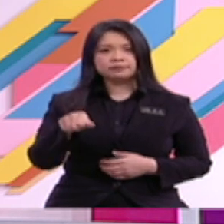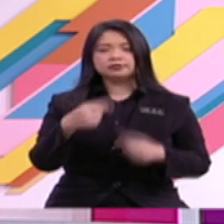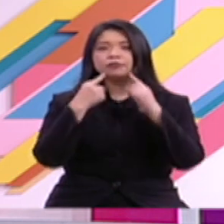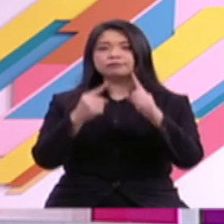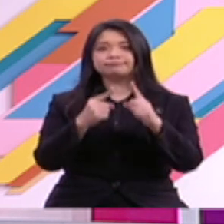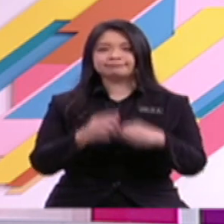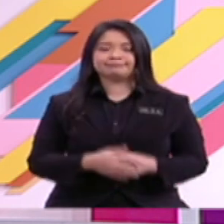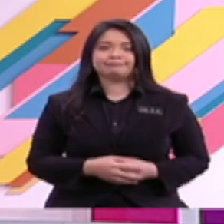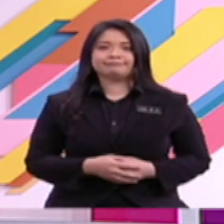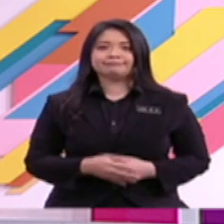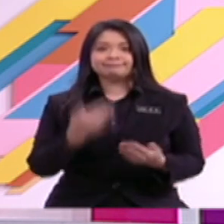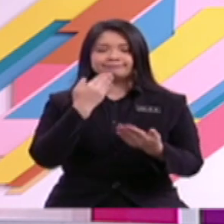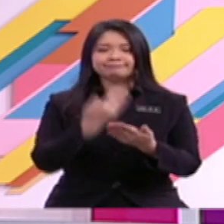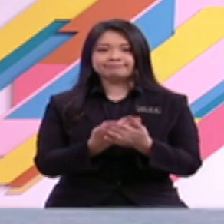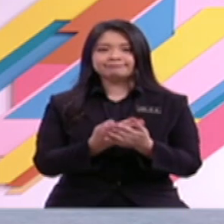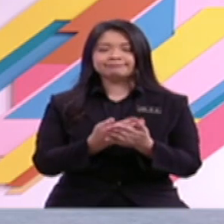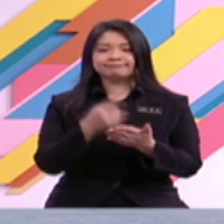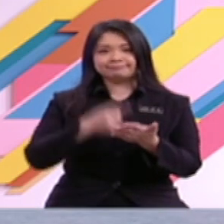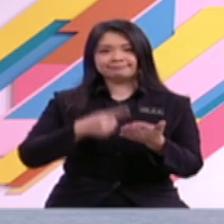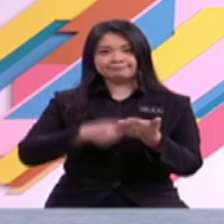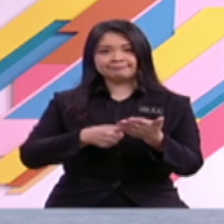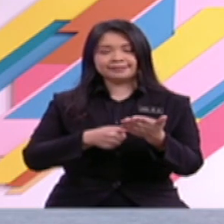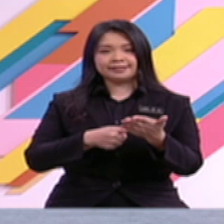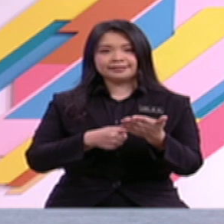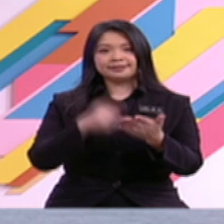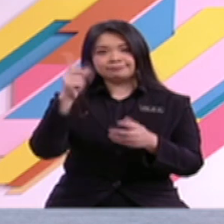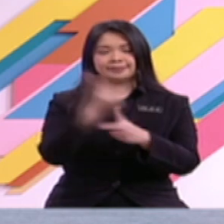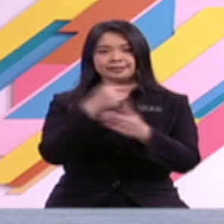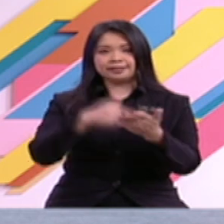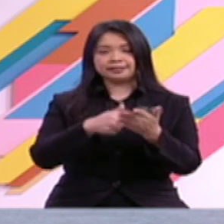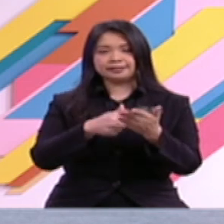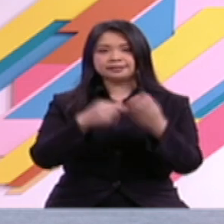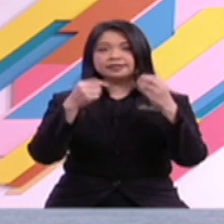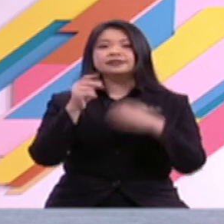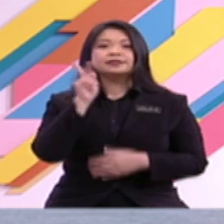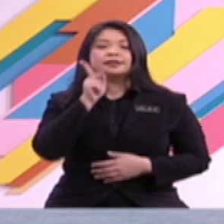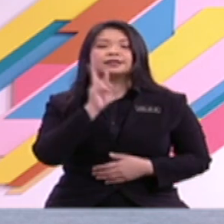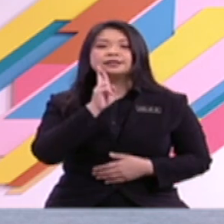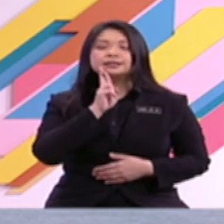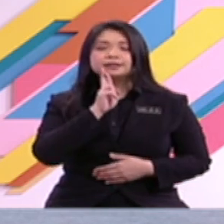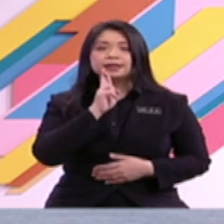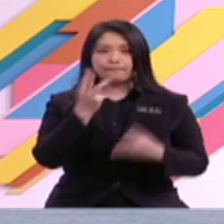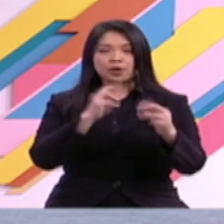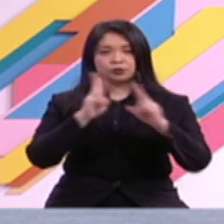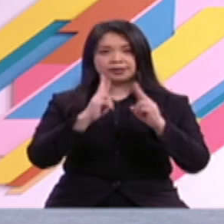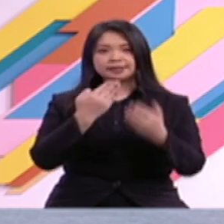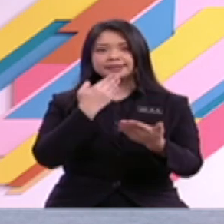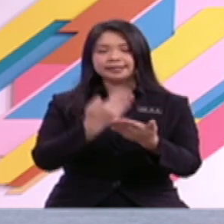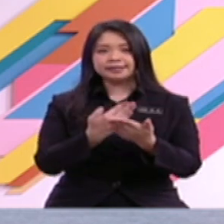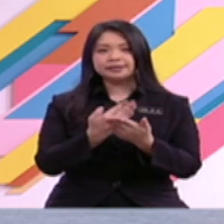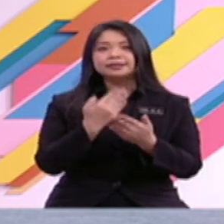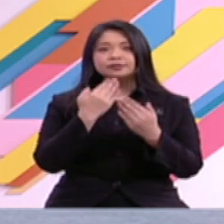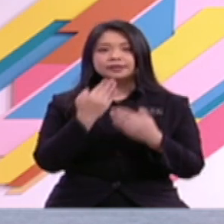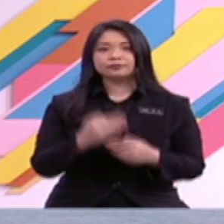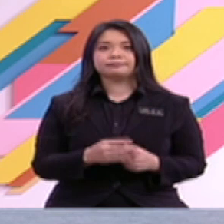usaha Baik Apapun Sekali lagi saya ucapkan terima kasih kepada cek musfira Ahmad Salim dari sekolah menengah kebangsaan